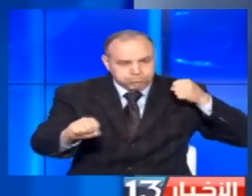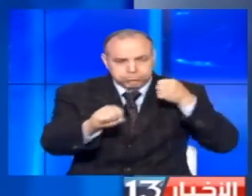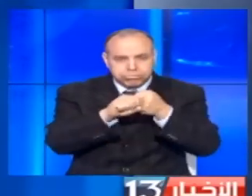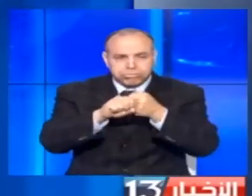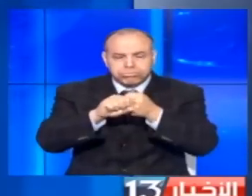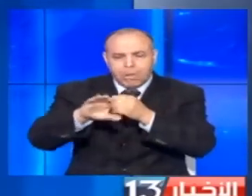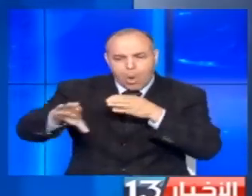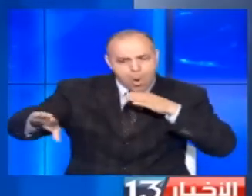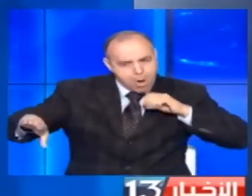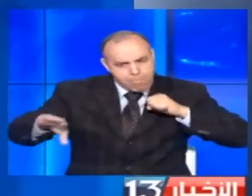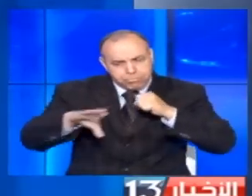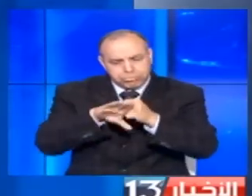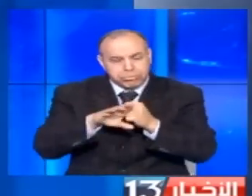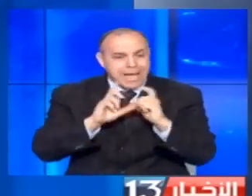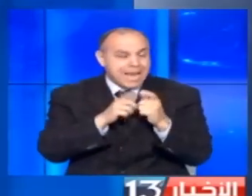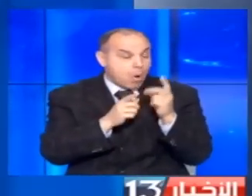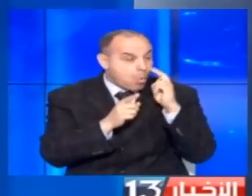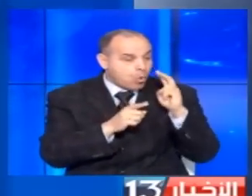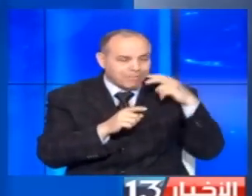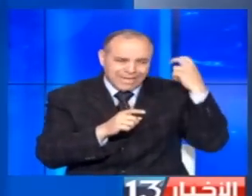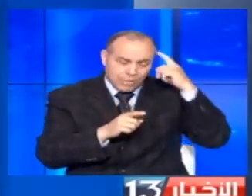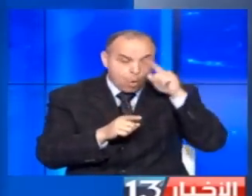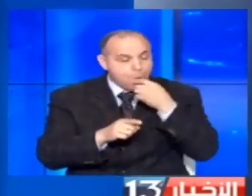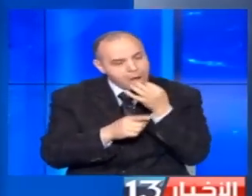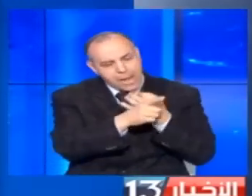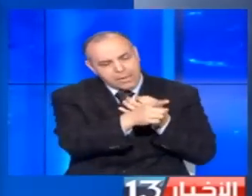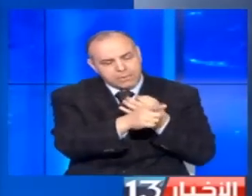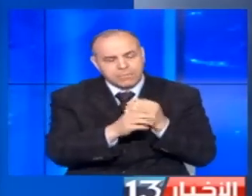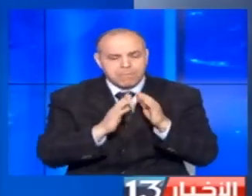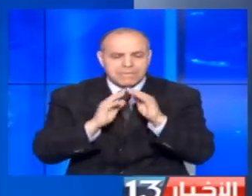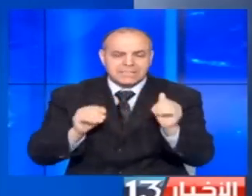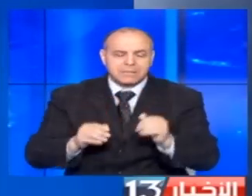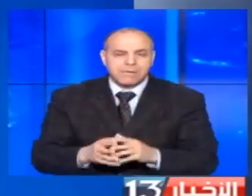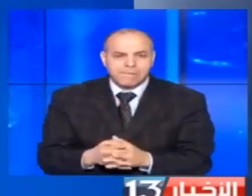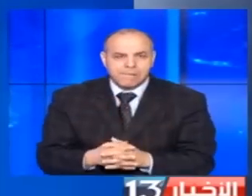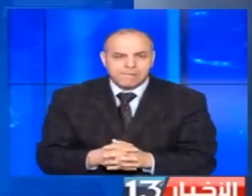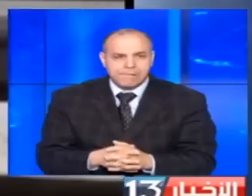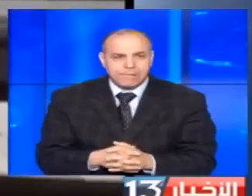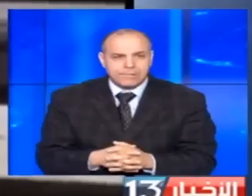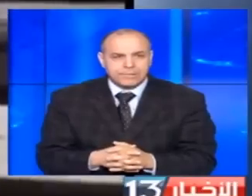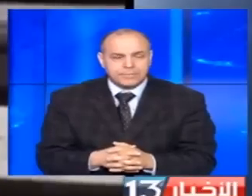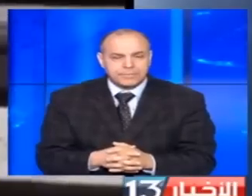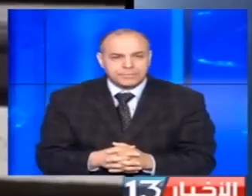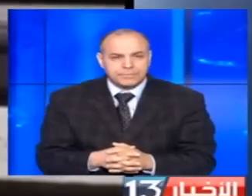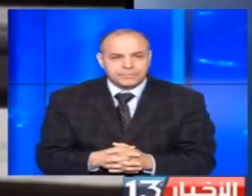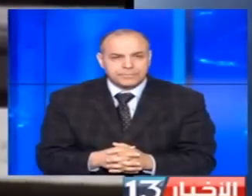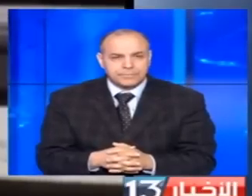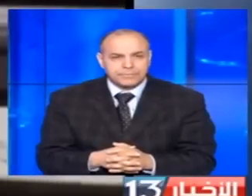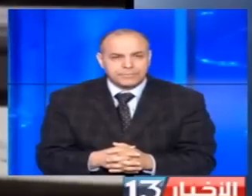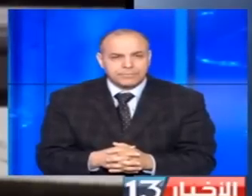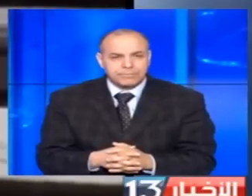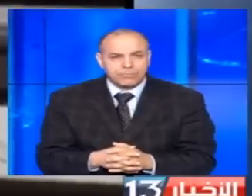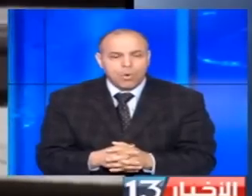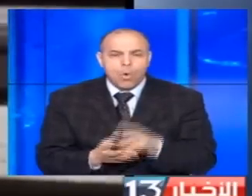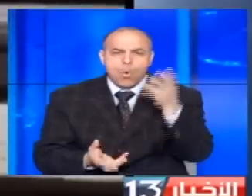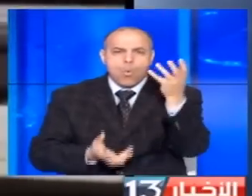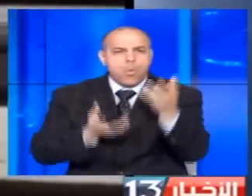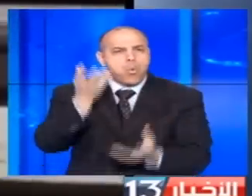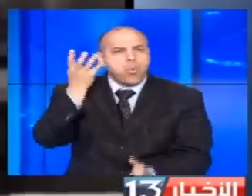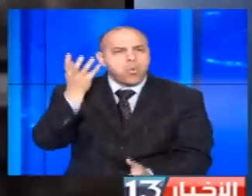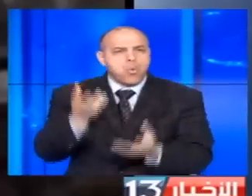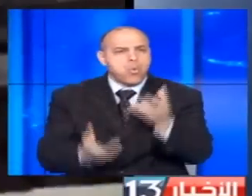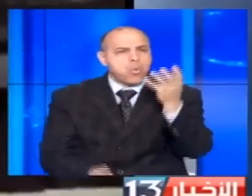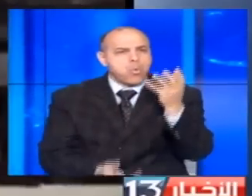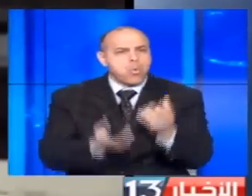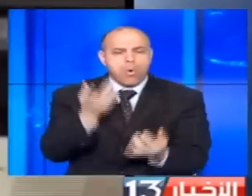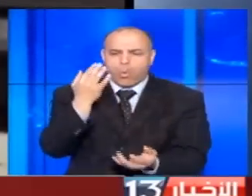الارصفه حسب الهيئه القوميه لسكه حديد مصر اعمده دخان متصاعده